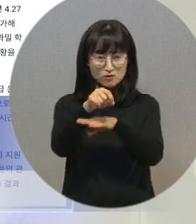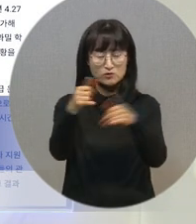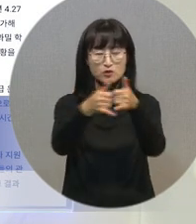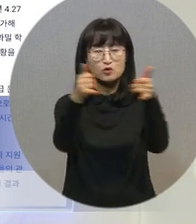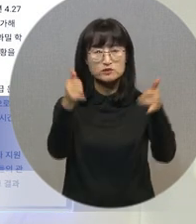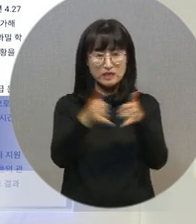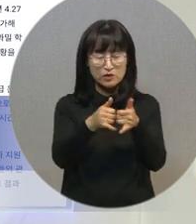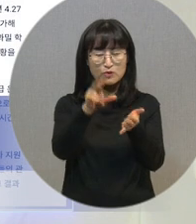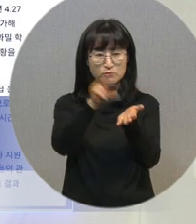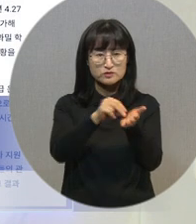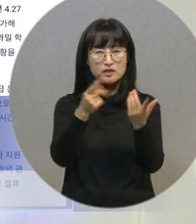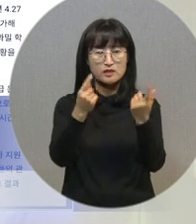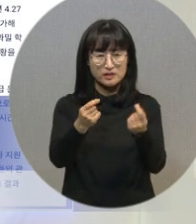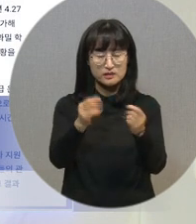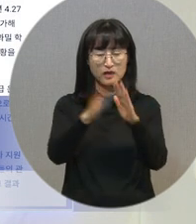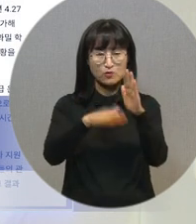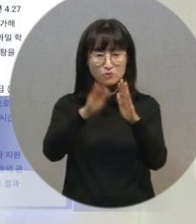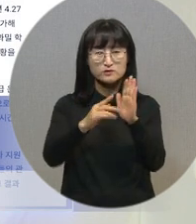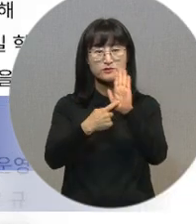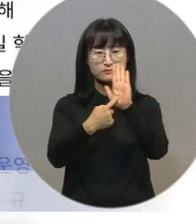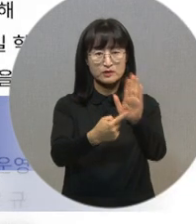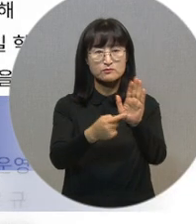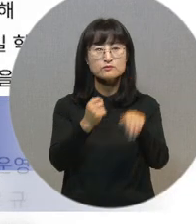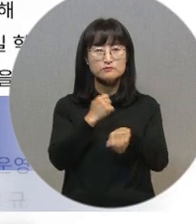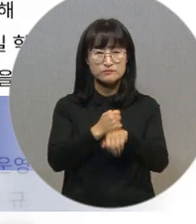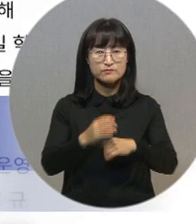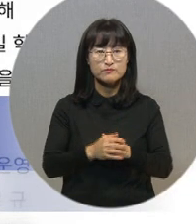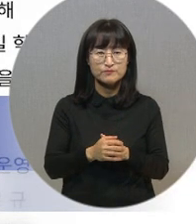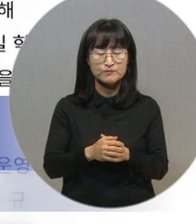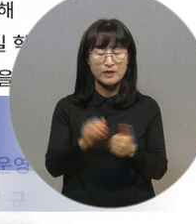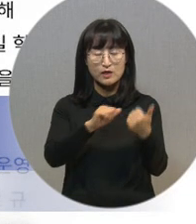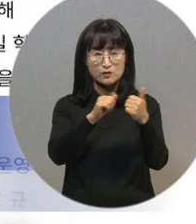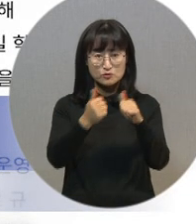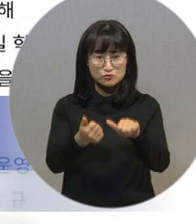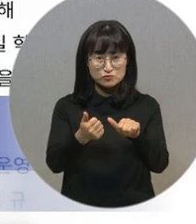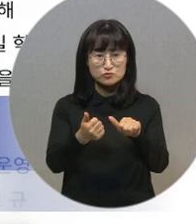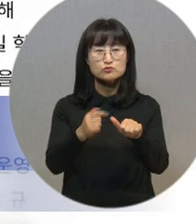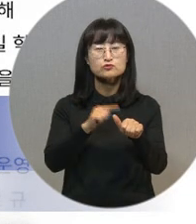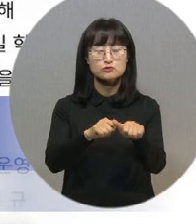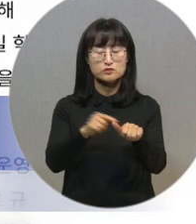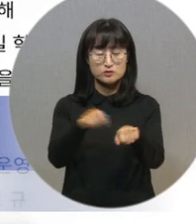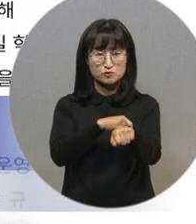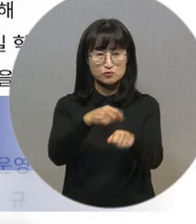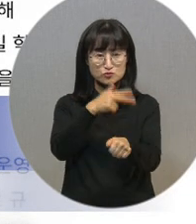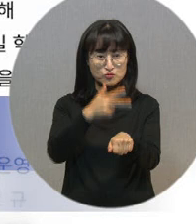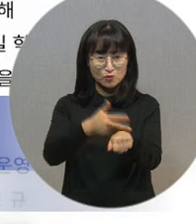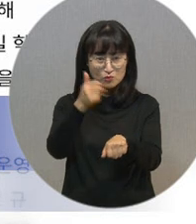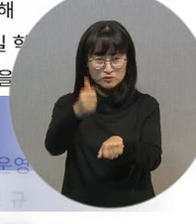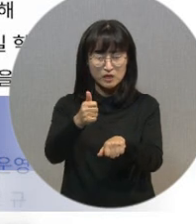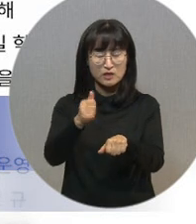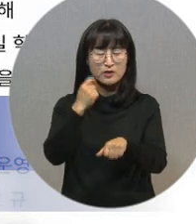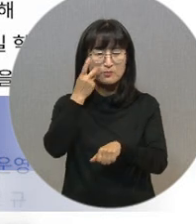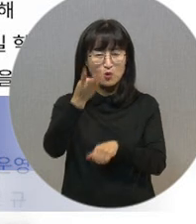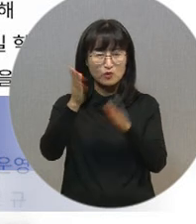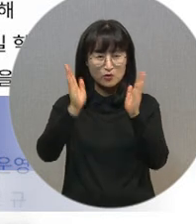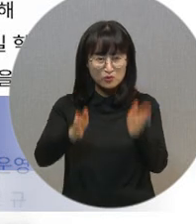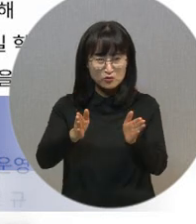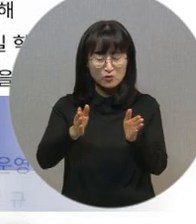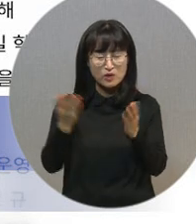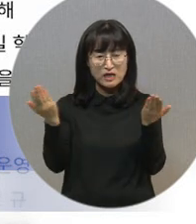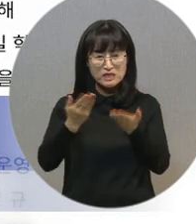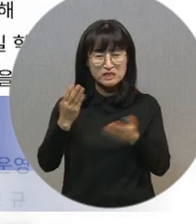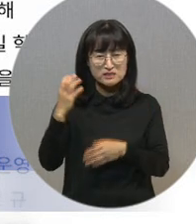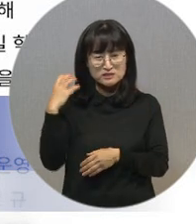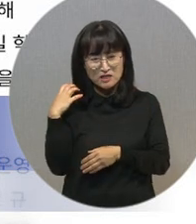타살이라 ja 공식 성명을 댔습니다 숨진 특수교사는 수개월 동안 과도한 업무와 극심한 스트레스를